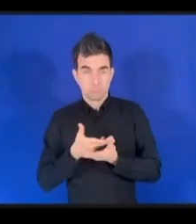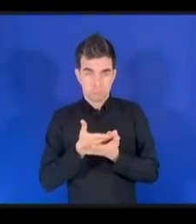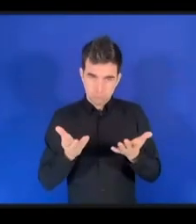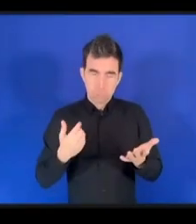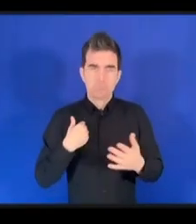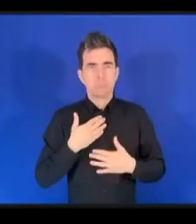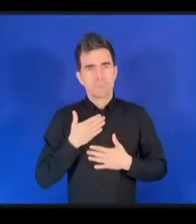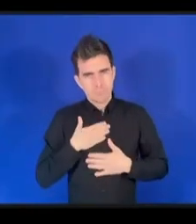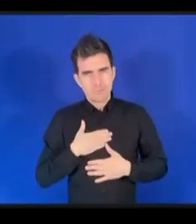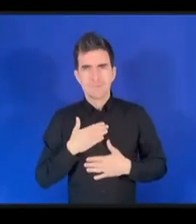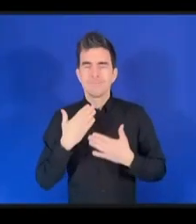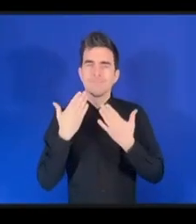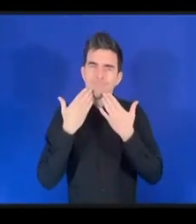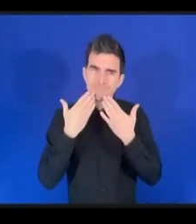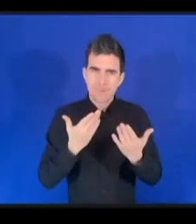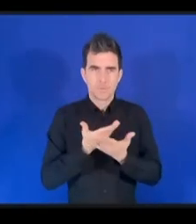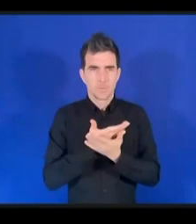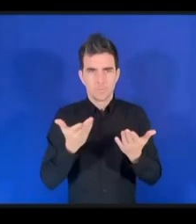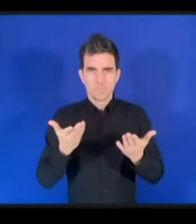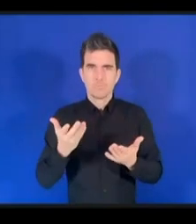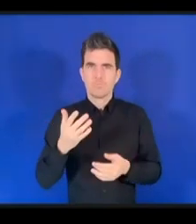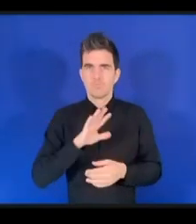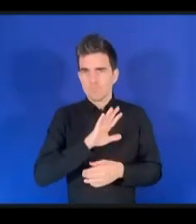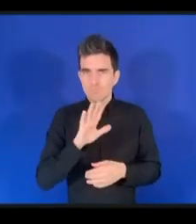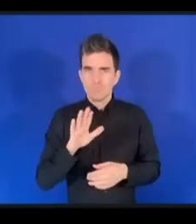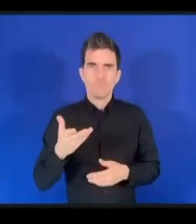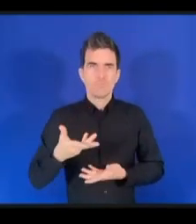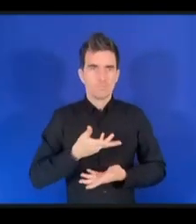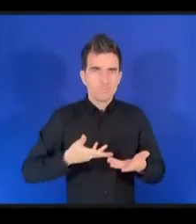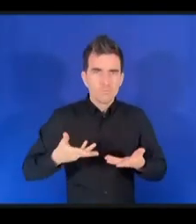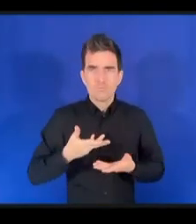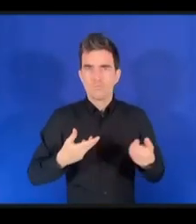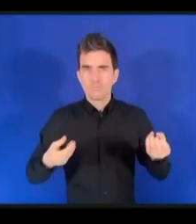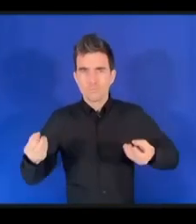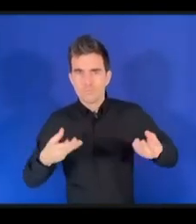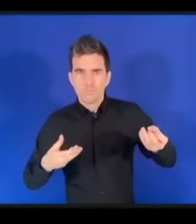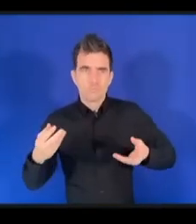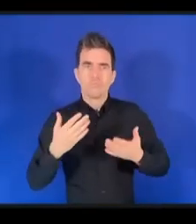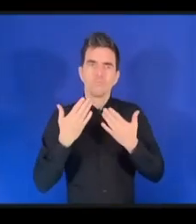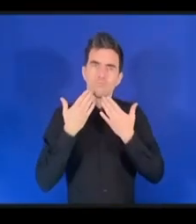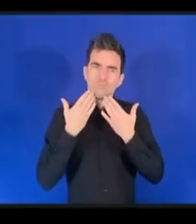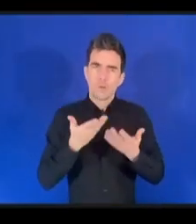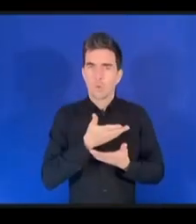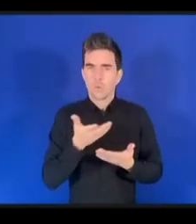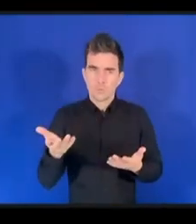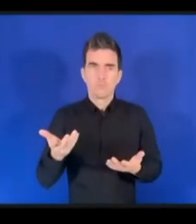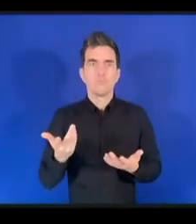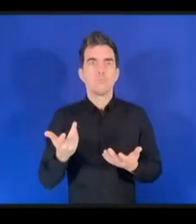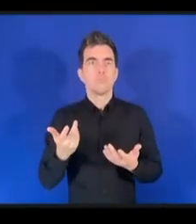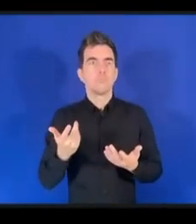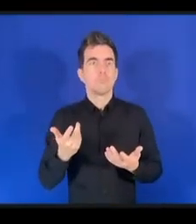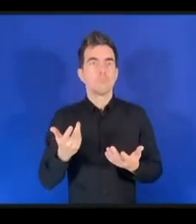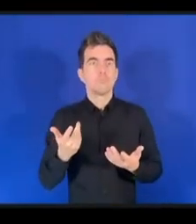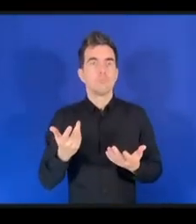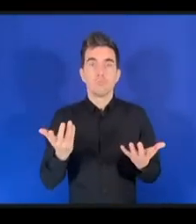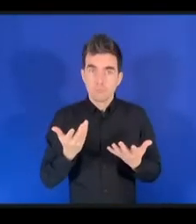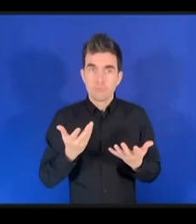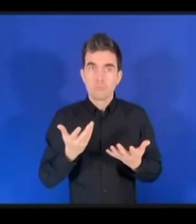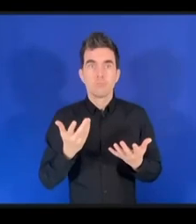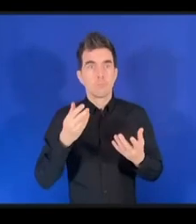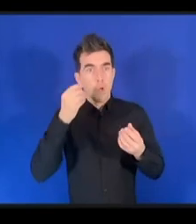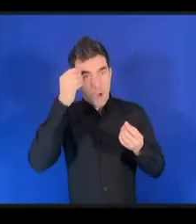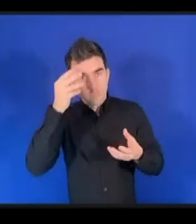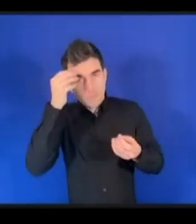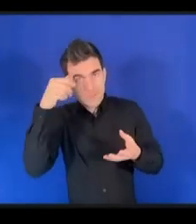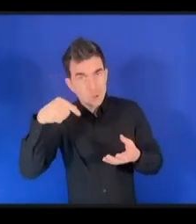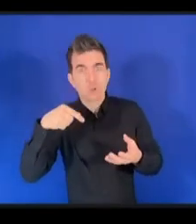また開催にご尽力賜ったすべての皆さんに、ご参加の皆さんに、地元を代表して